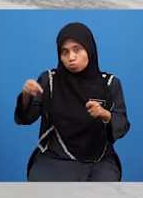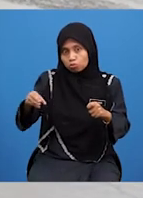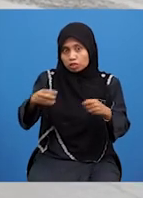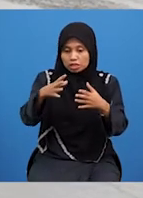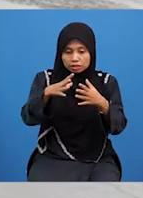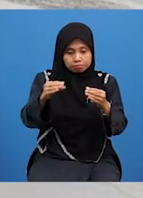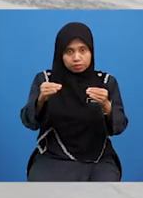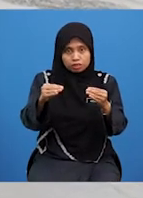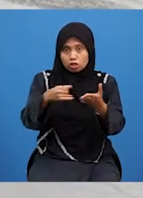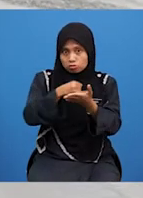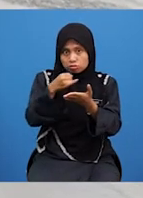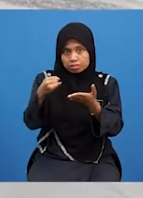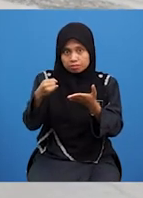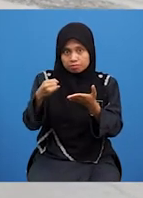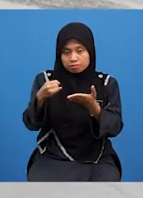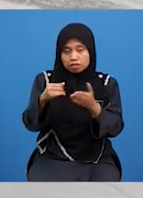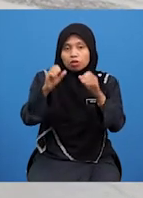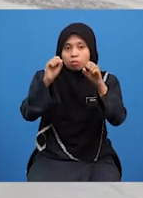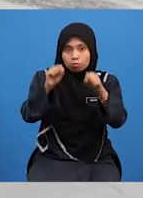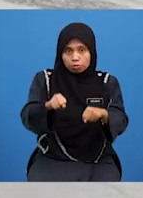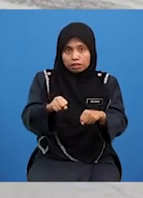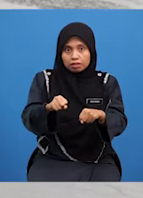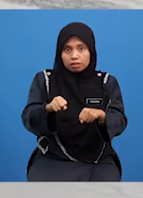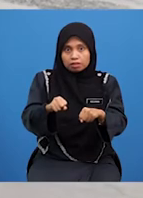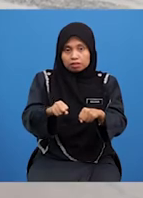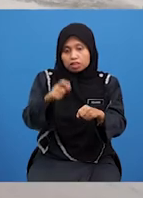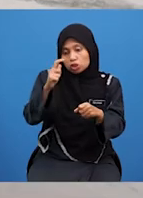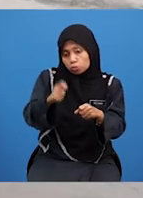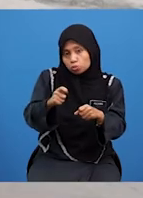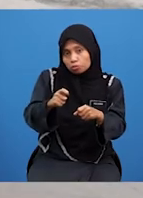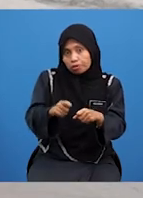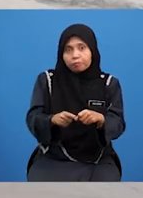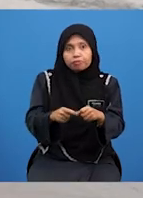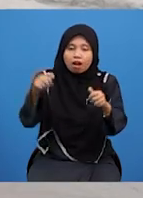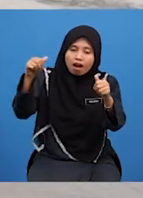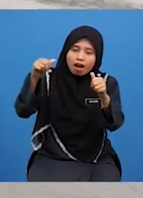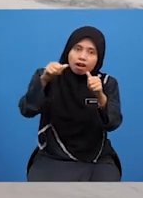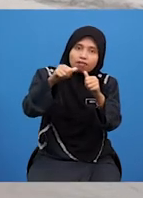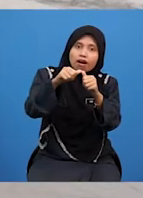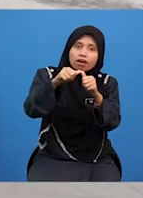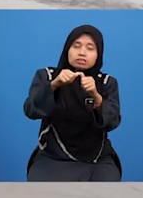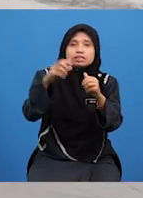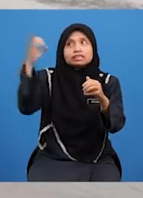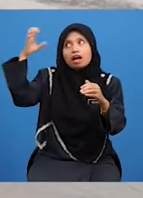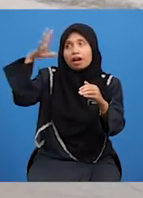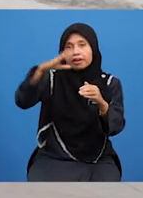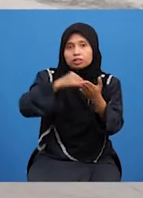struktur keseluruhan objek, bolehlah pelajar tentukan arah cahaya pada